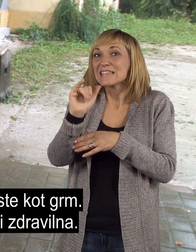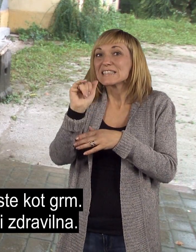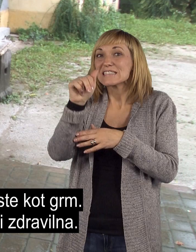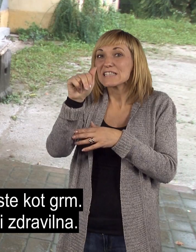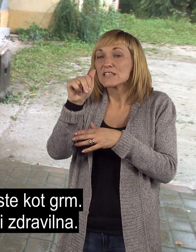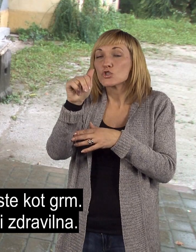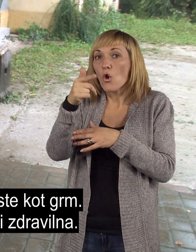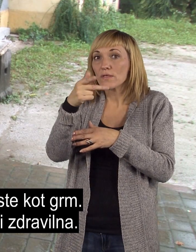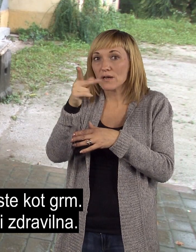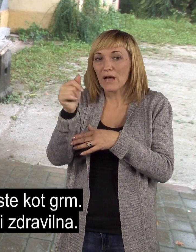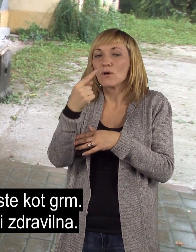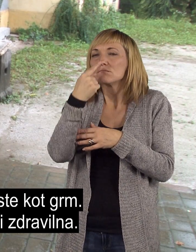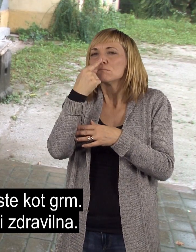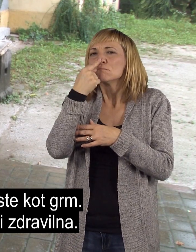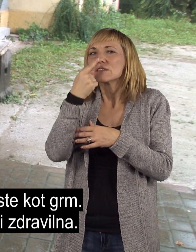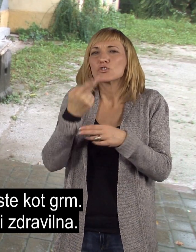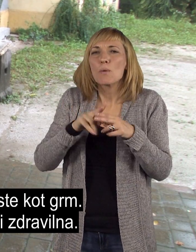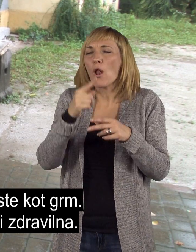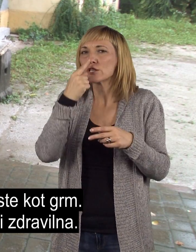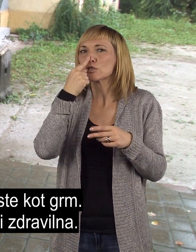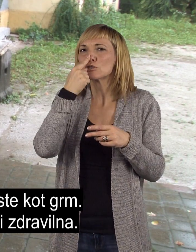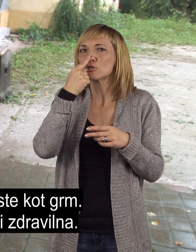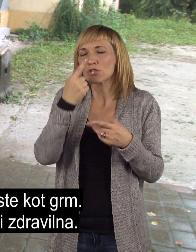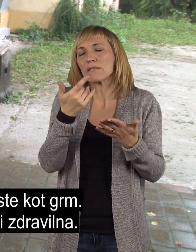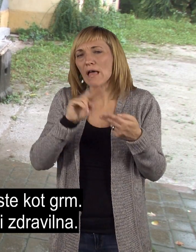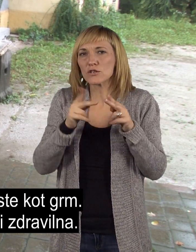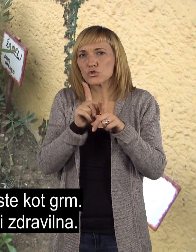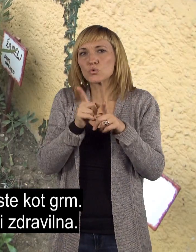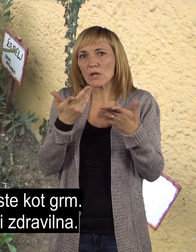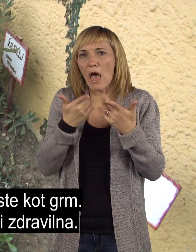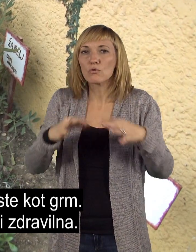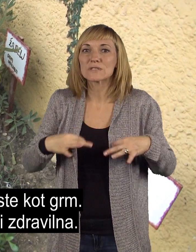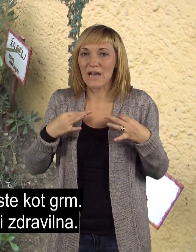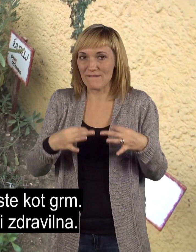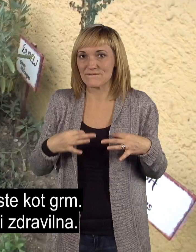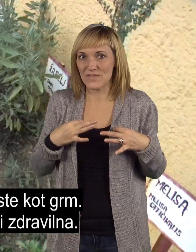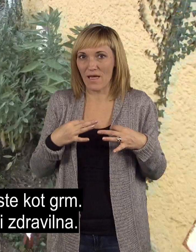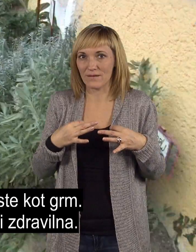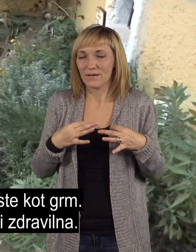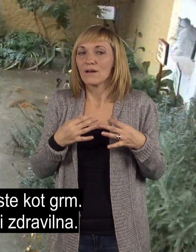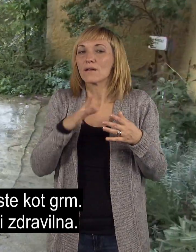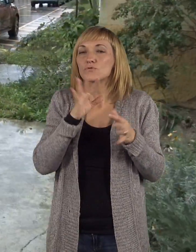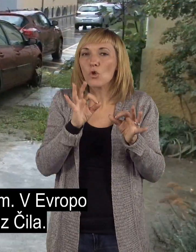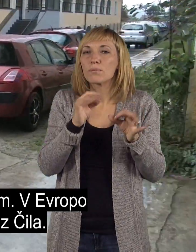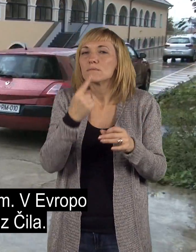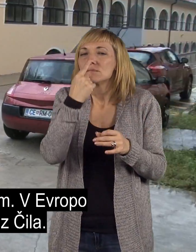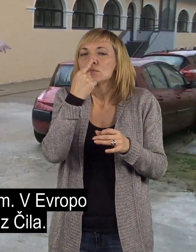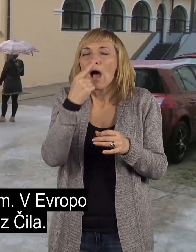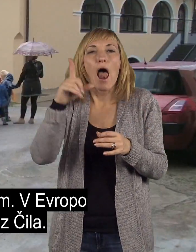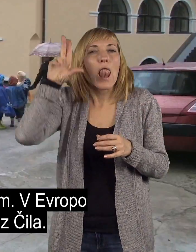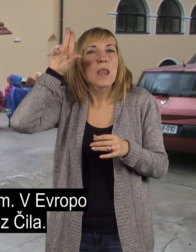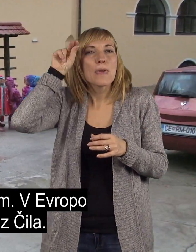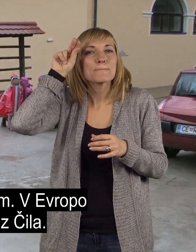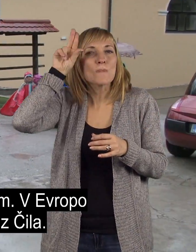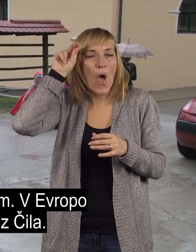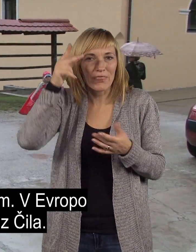grm, v bistvu je to bolj dišavnica, čeprav na nek način je tudi zdravilna. Izjemno dobro diši po